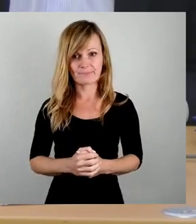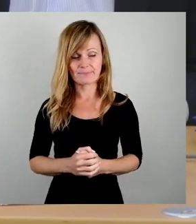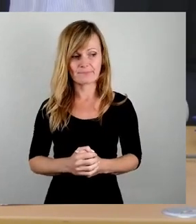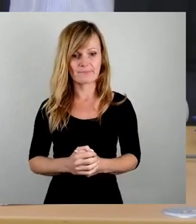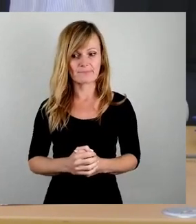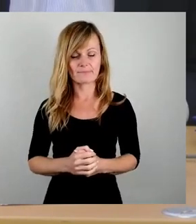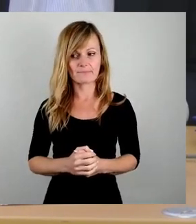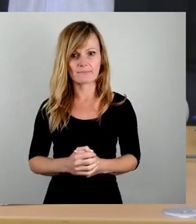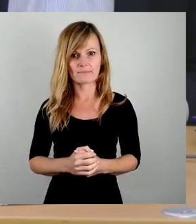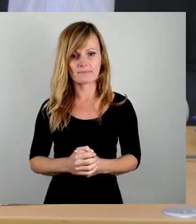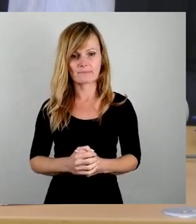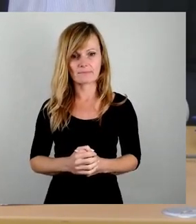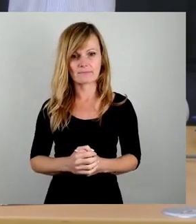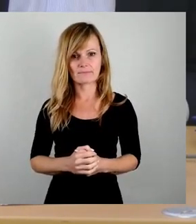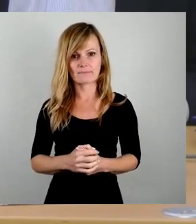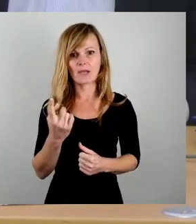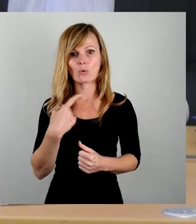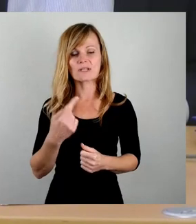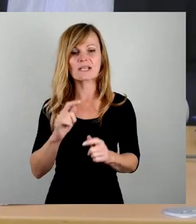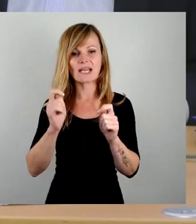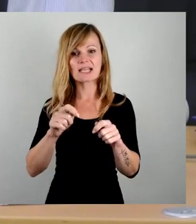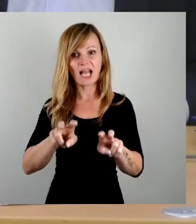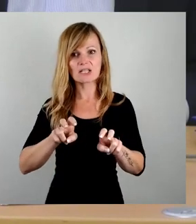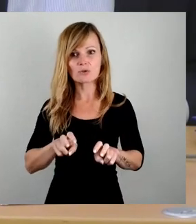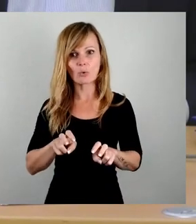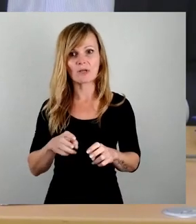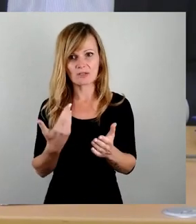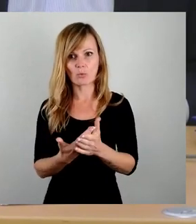Hallo, wir ziehen unseren Antrag natürlich zurück damit.